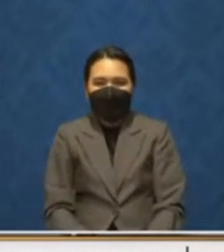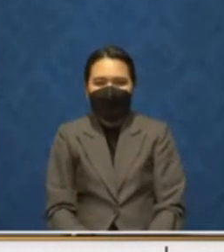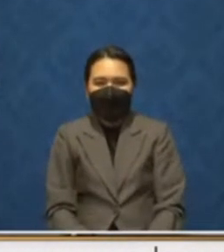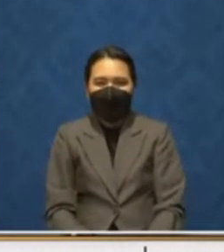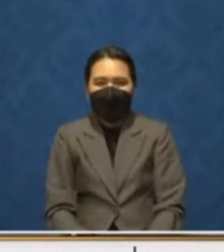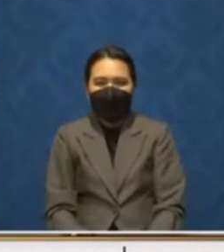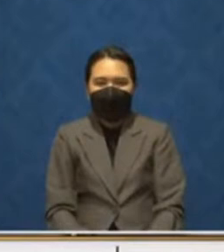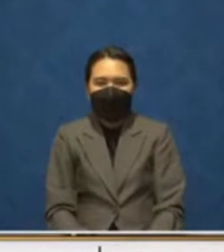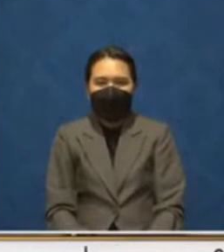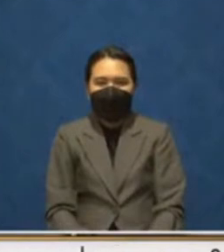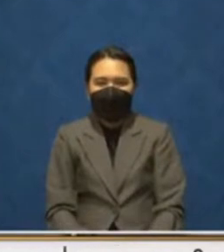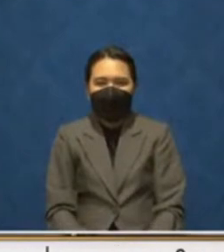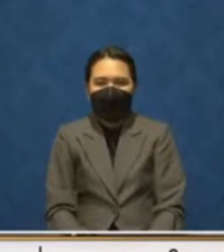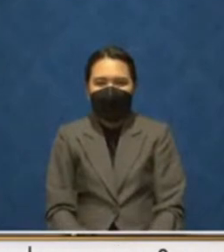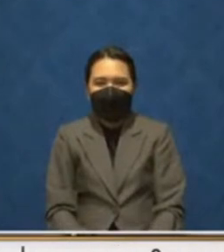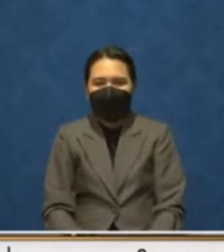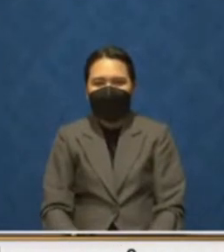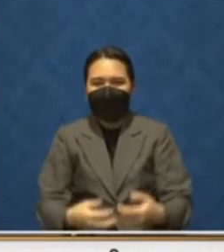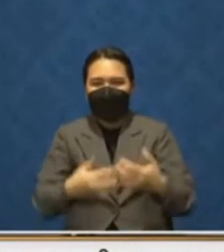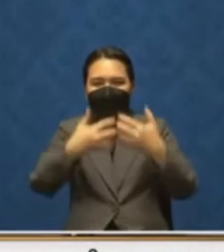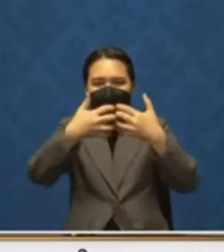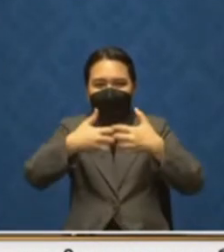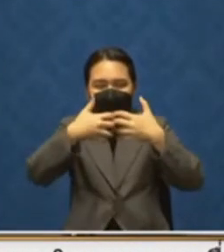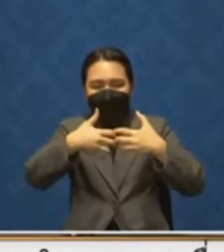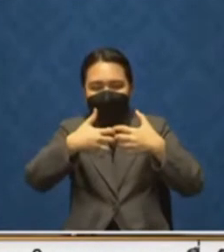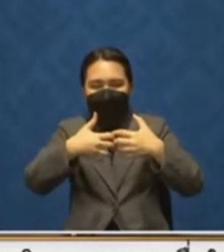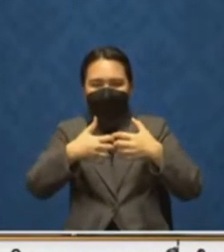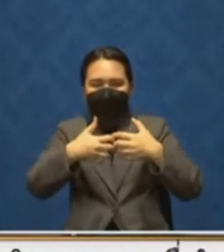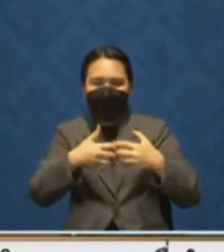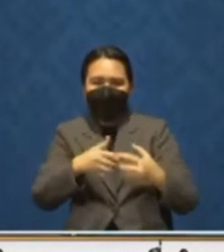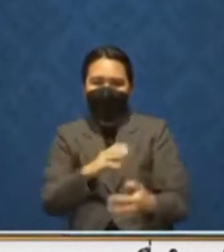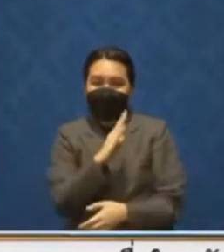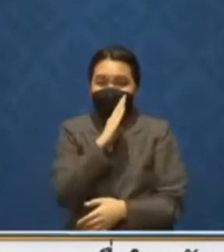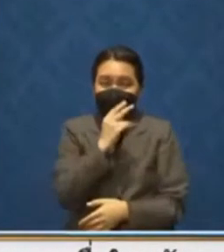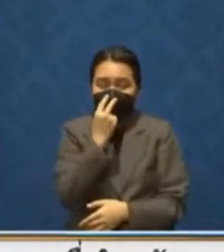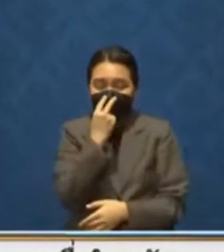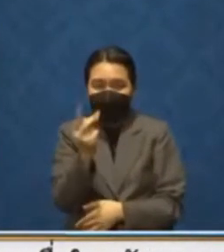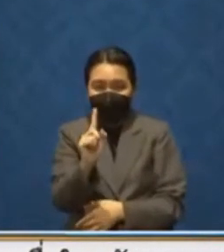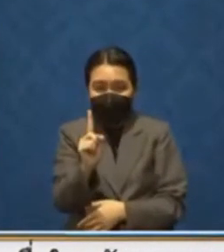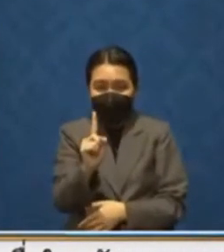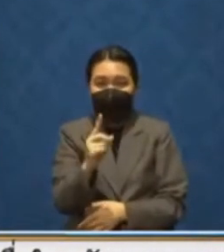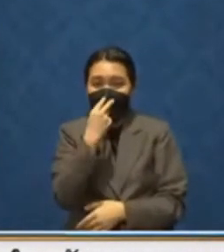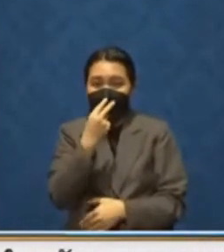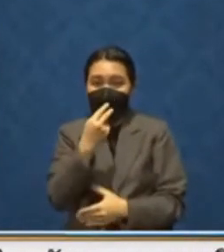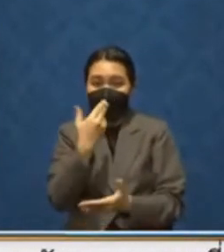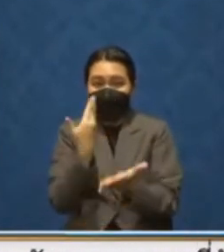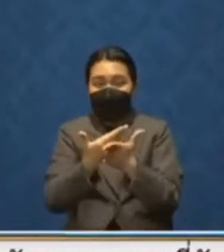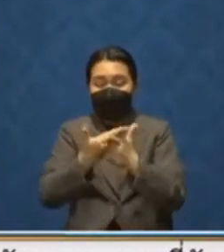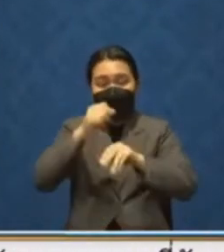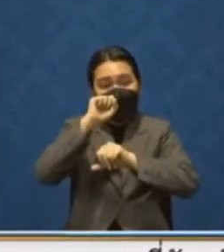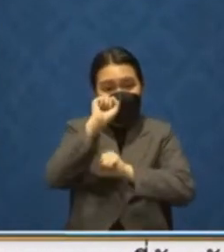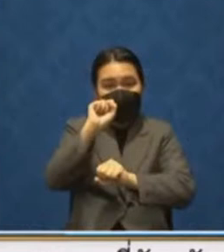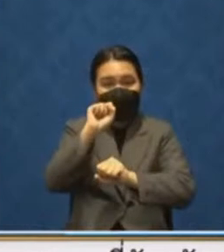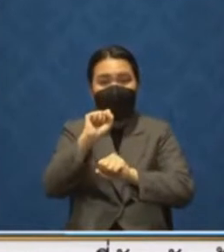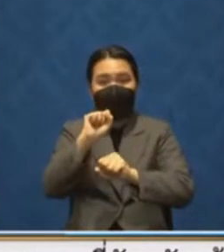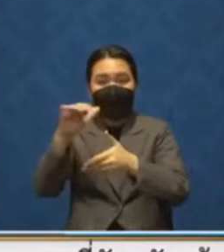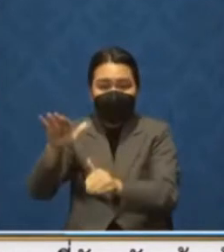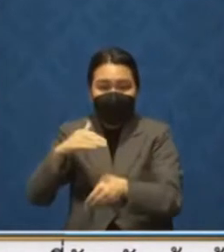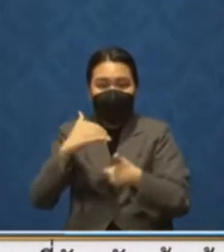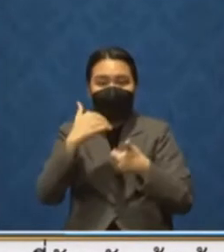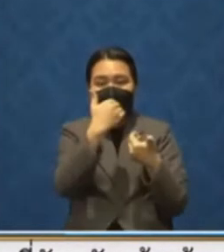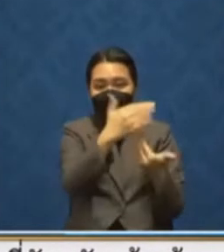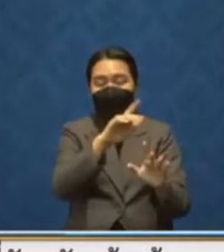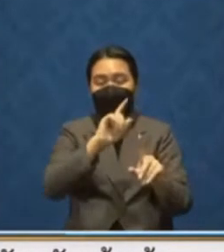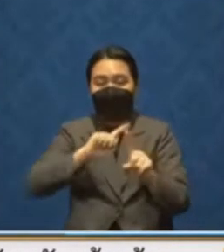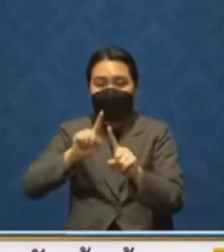พิษนะครับค่ากันทริปนี้มีเยอะกว่าผมไม่อ่านนะฮะตั้งแต่เรื่องเรื่องประกาศราคาเรื่องของการขนส่งหรืออะไรต่างๆสารพัดเยอะแยะไป